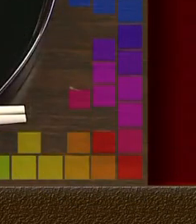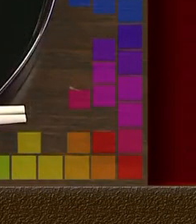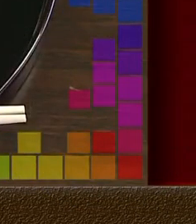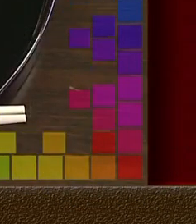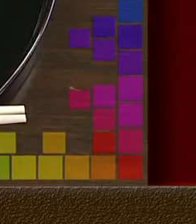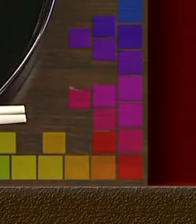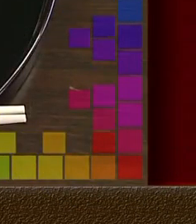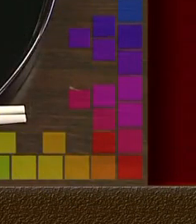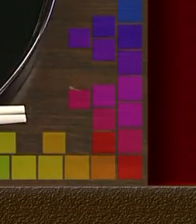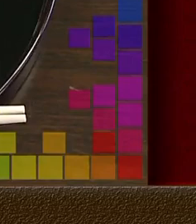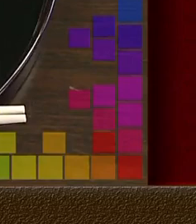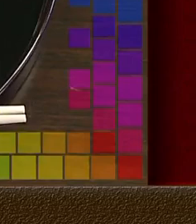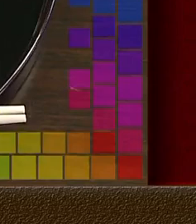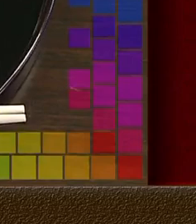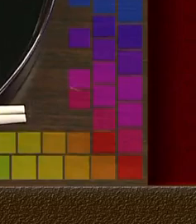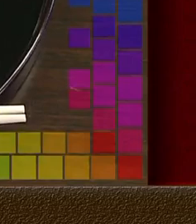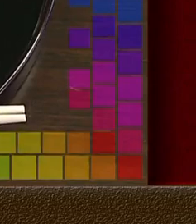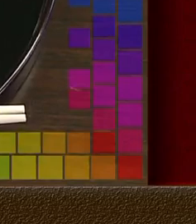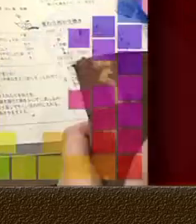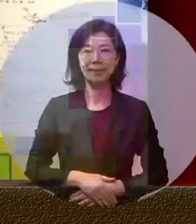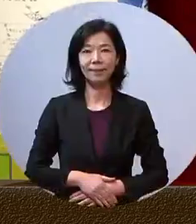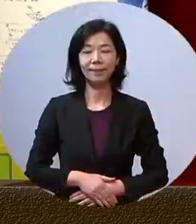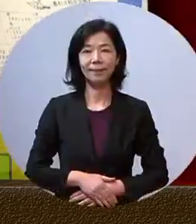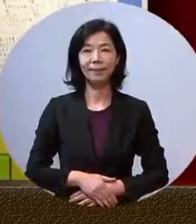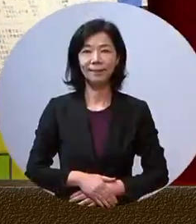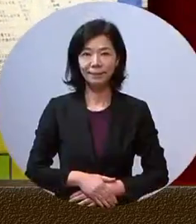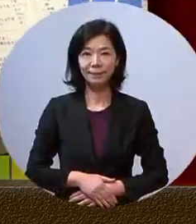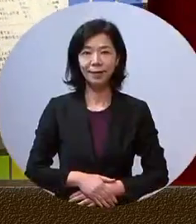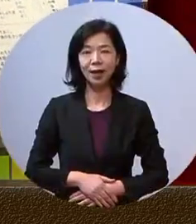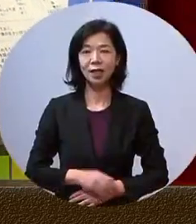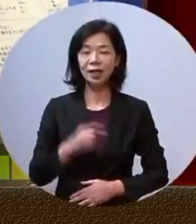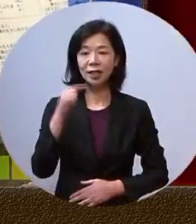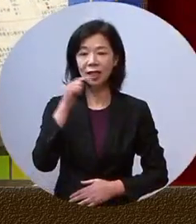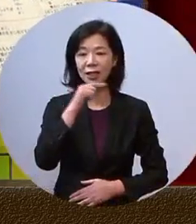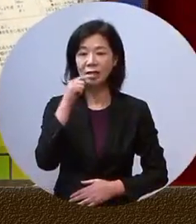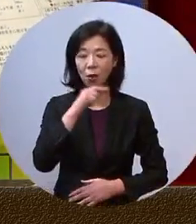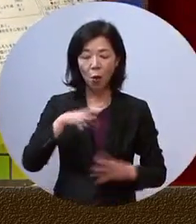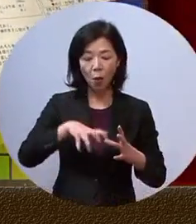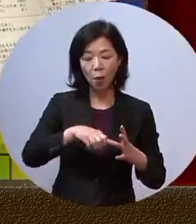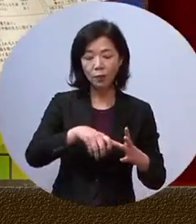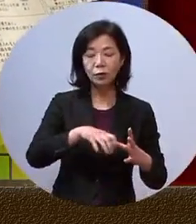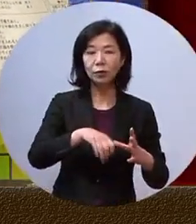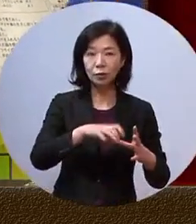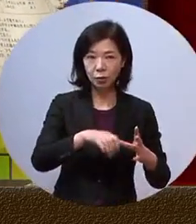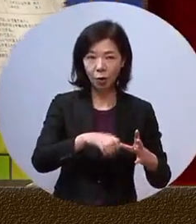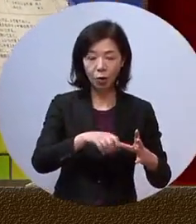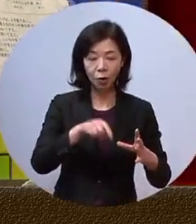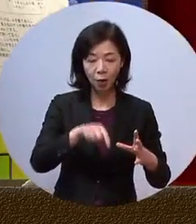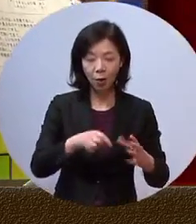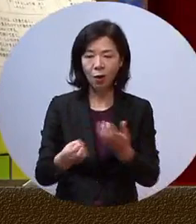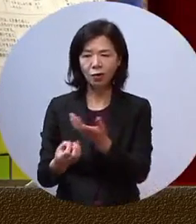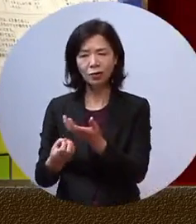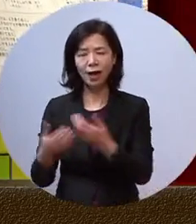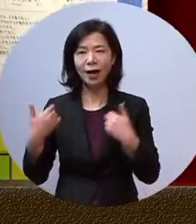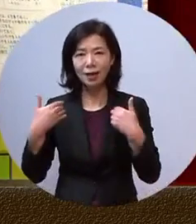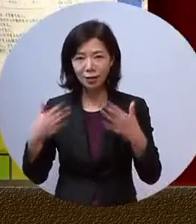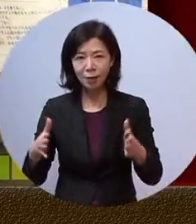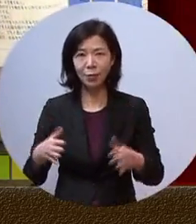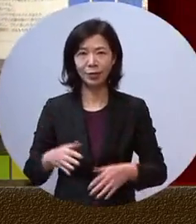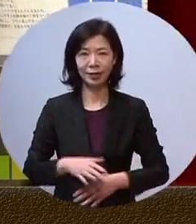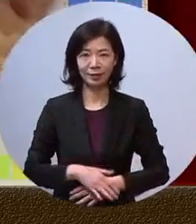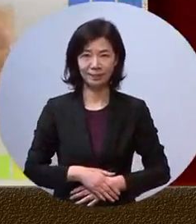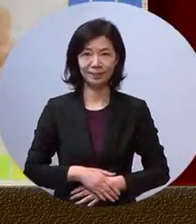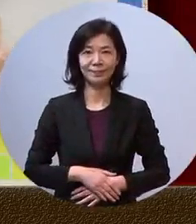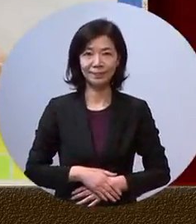き柚子風味、門松飾り。 こういう風にしてね、塩もみすると湯がかなくても大丈夫です